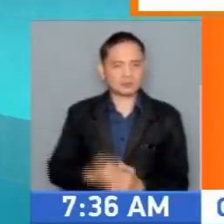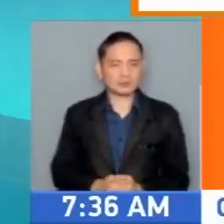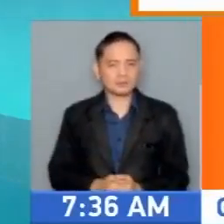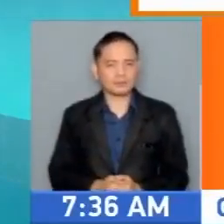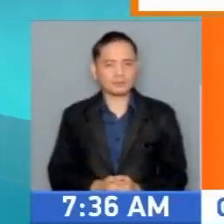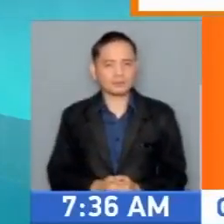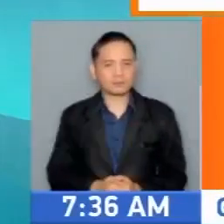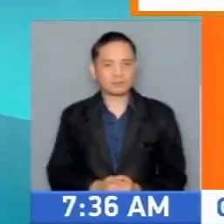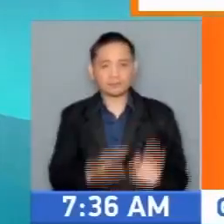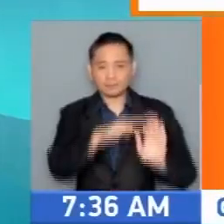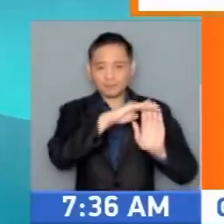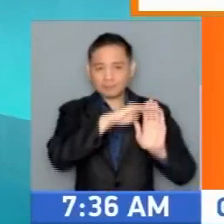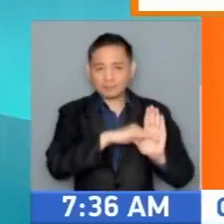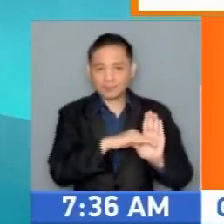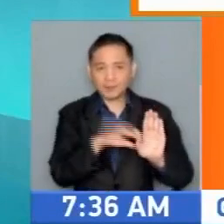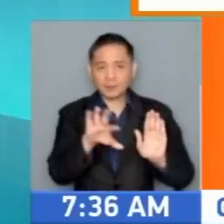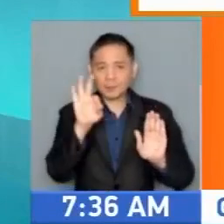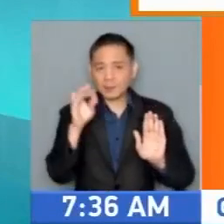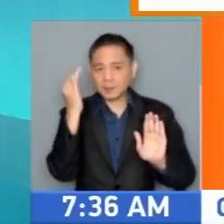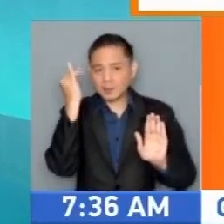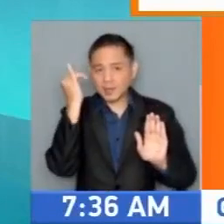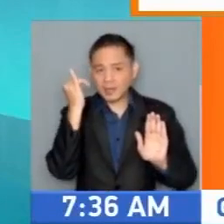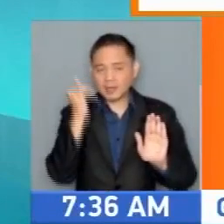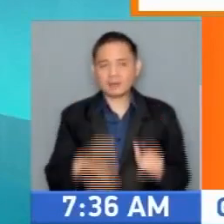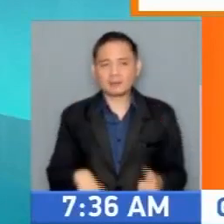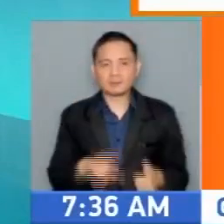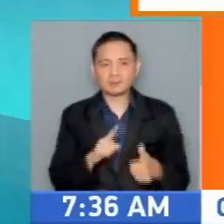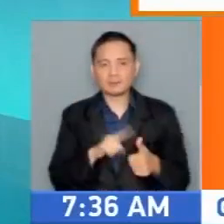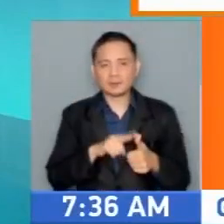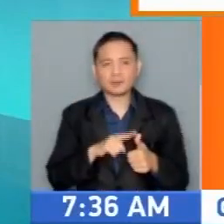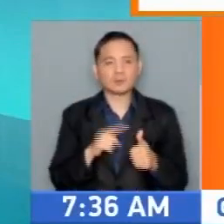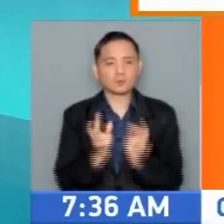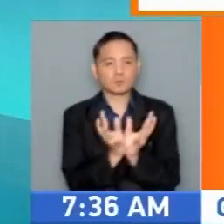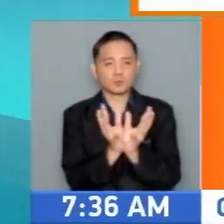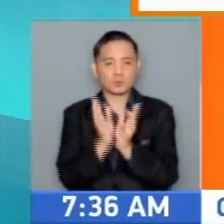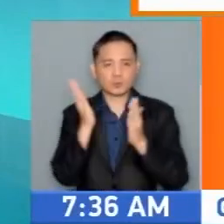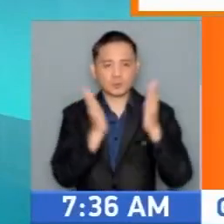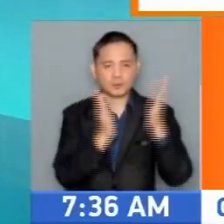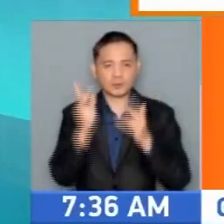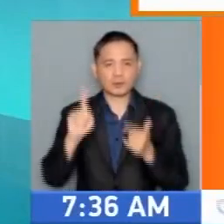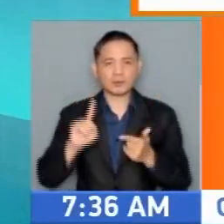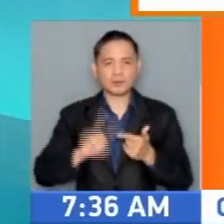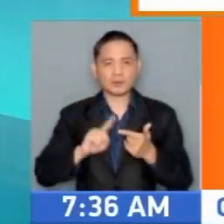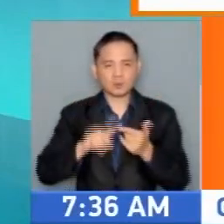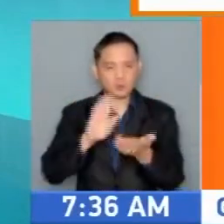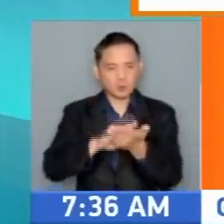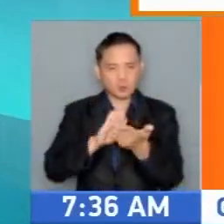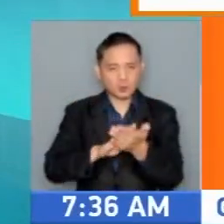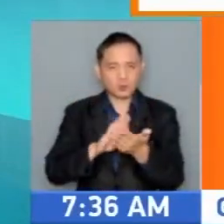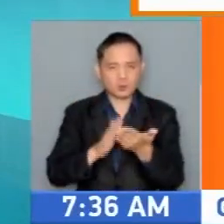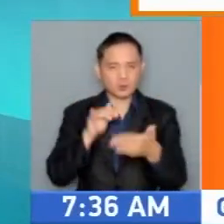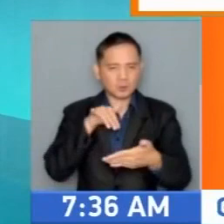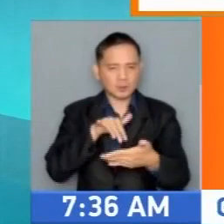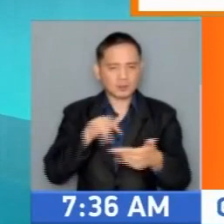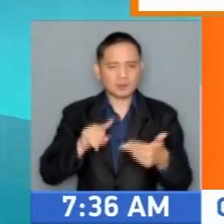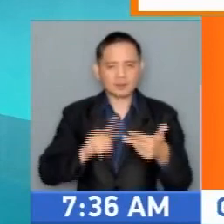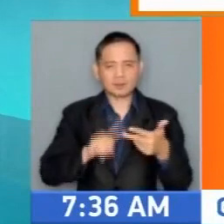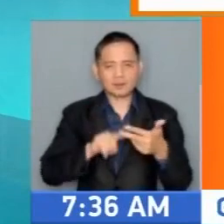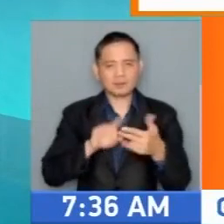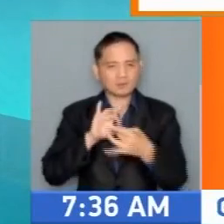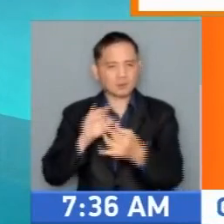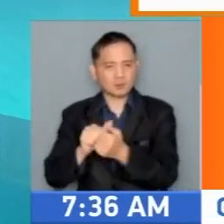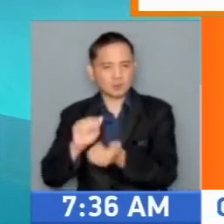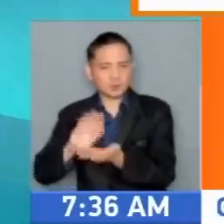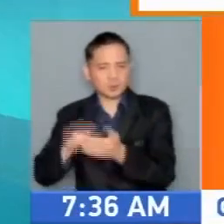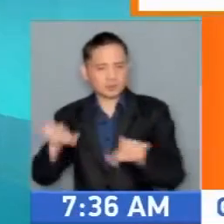pagpili ng Outstanding Scouts ay community service, scholastic leadership, pakikisa sa school-related activities,